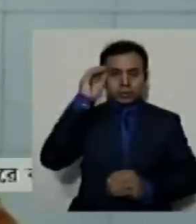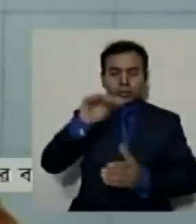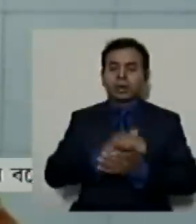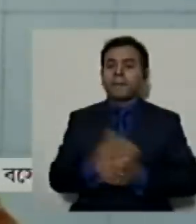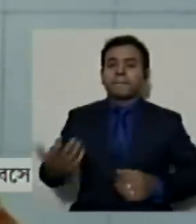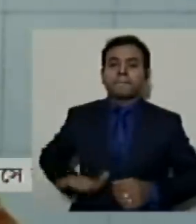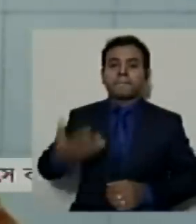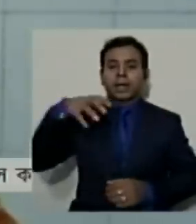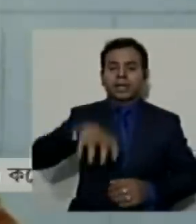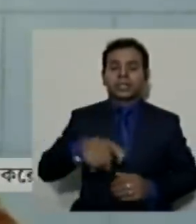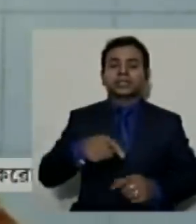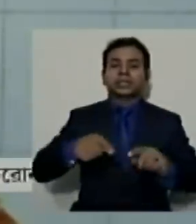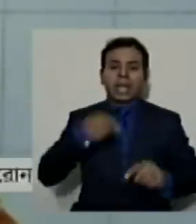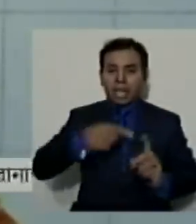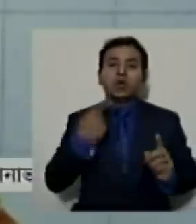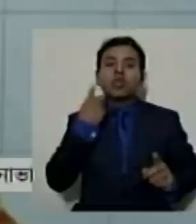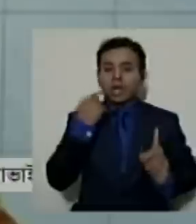গত 24 ঘন্টায়